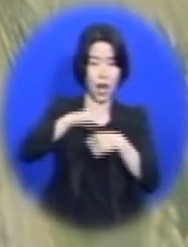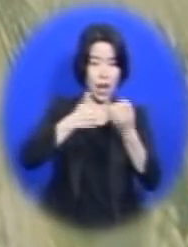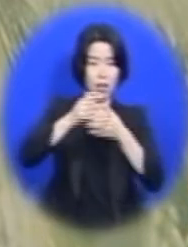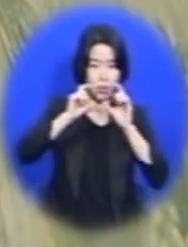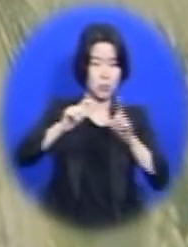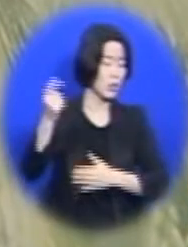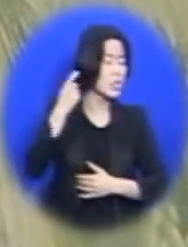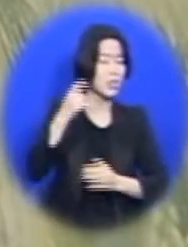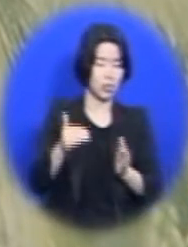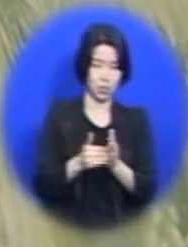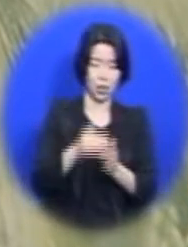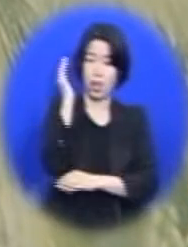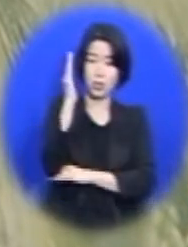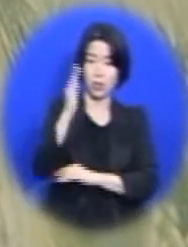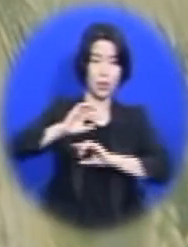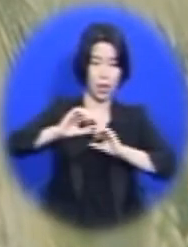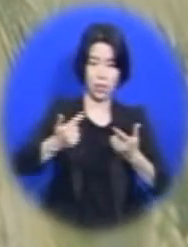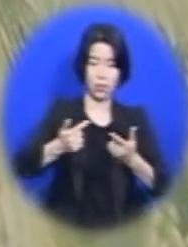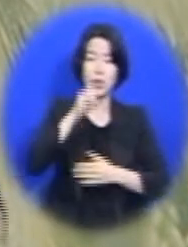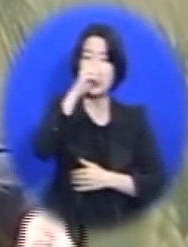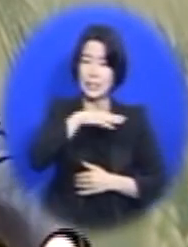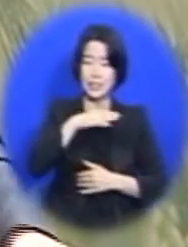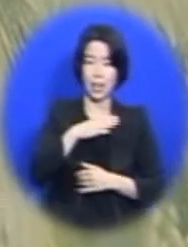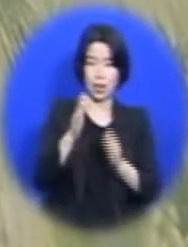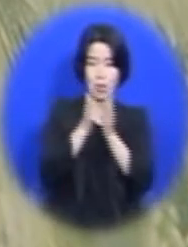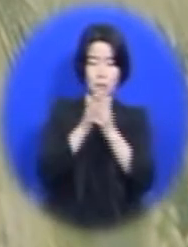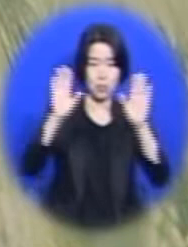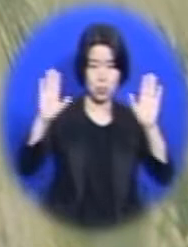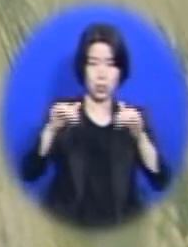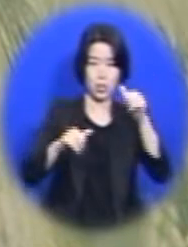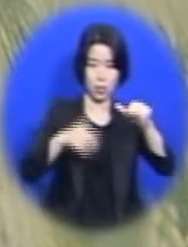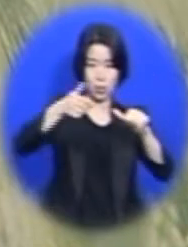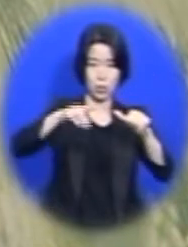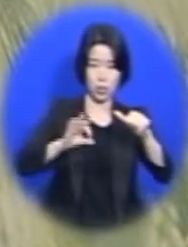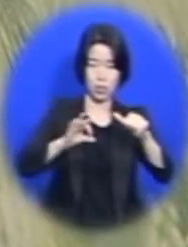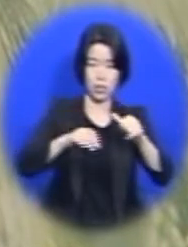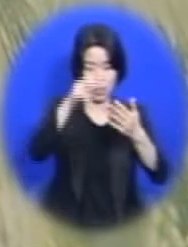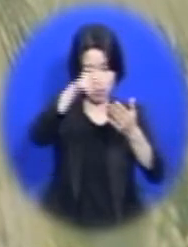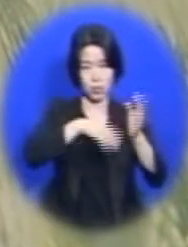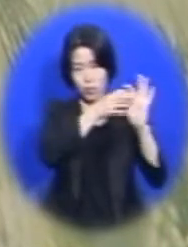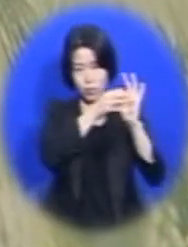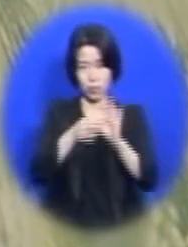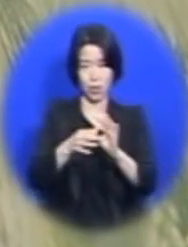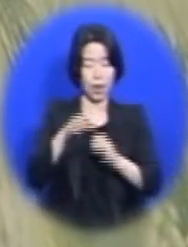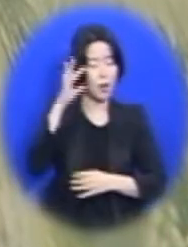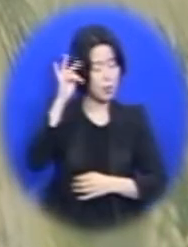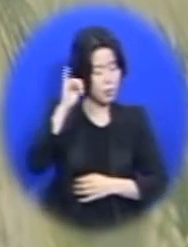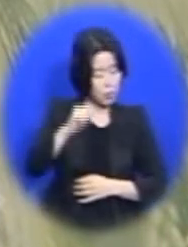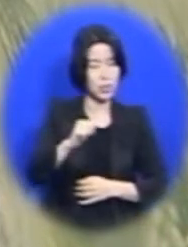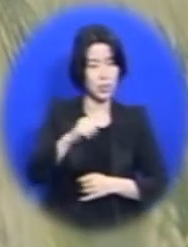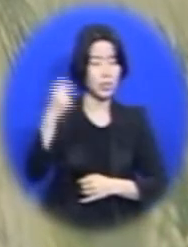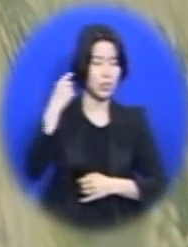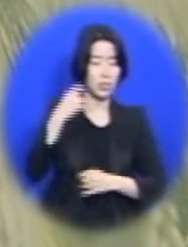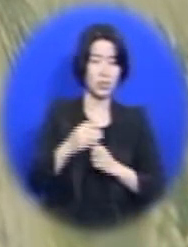말씀을 들었습니다. 설교도 아니었고 그냥 모세오경을 읽어내려가는 겁니다. 며칠을 그렇게 들었습니다.